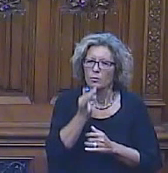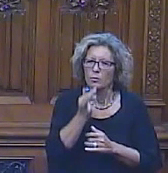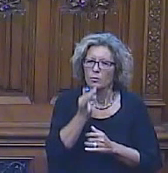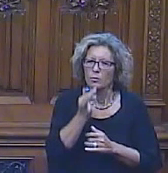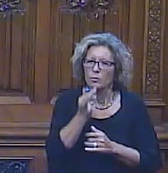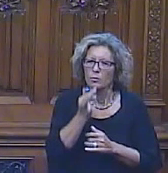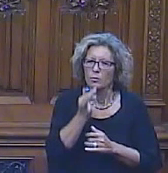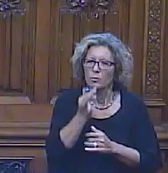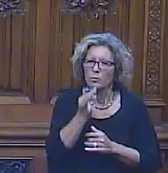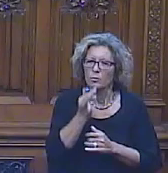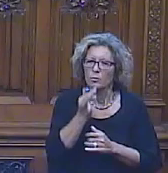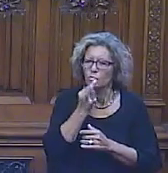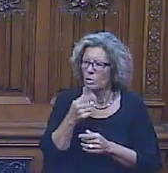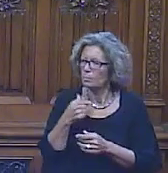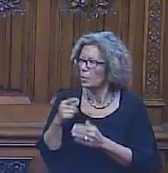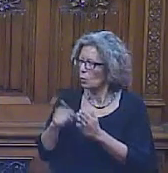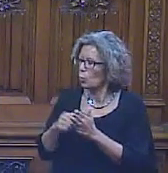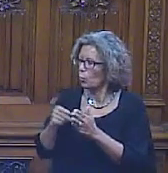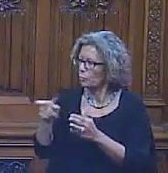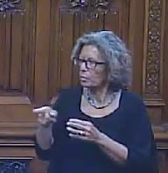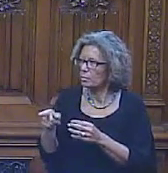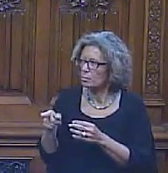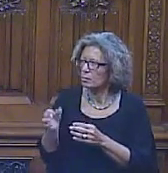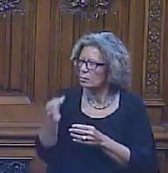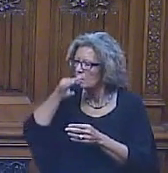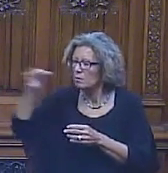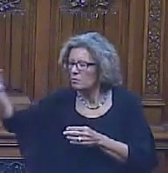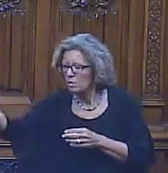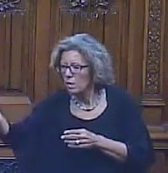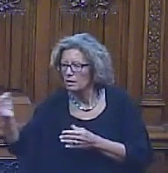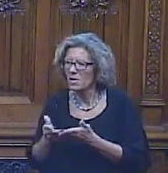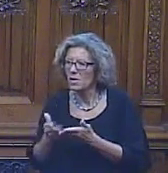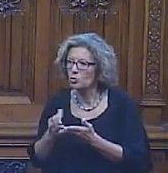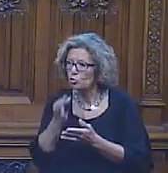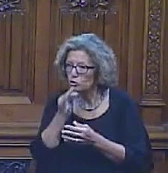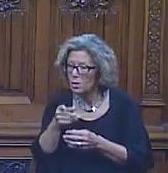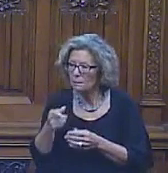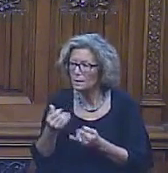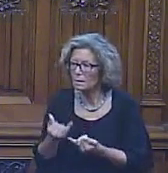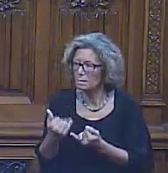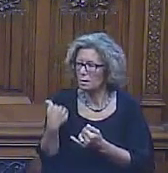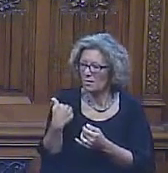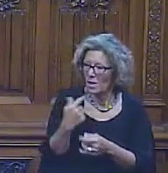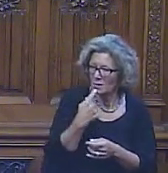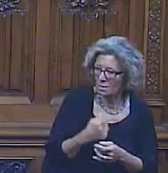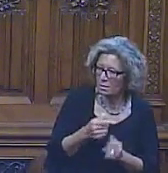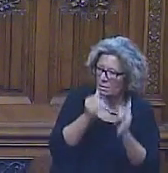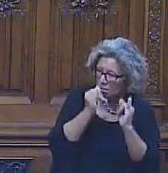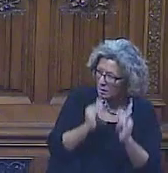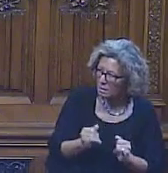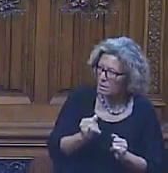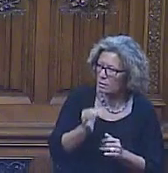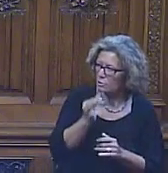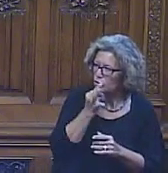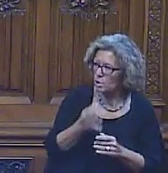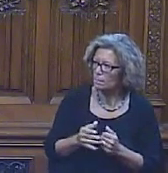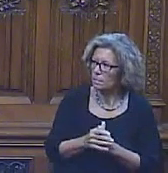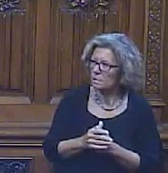Es stimmt, ich bin jetzt öfters gefragt worden, ob das stimmt, dass ich das gesagt habe. Ja, es